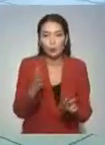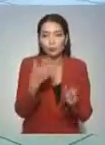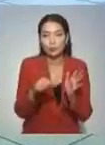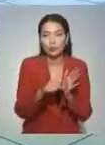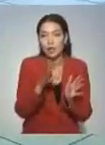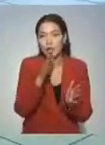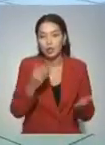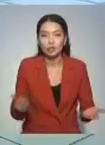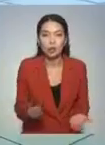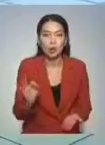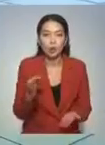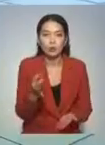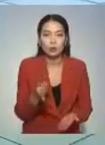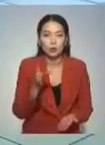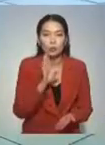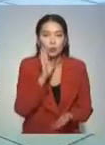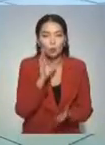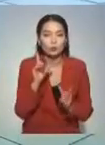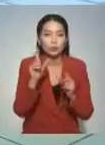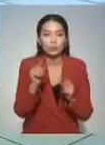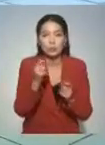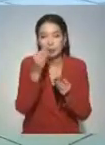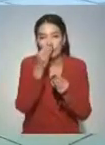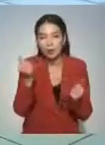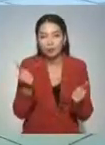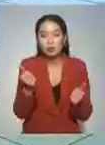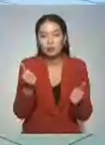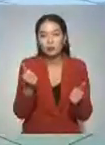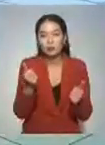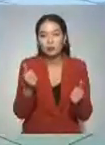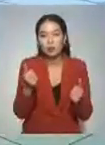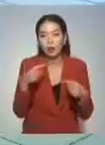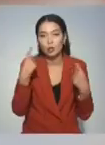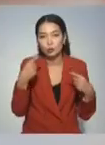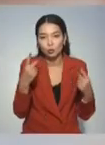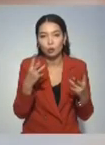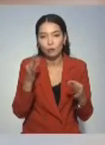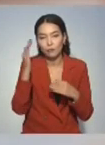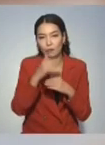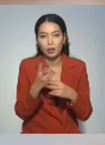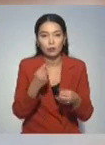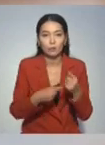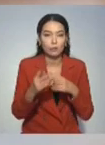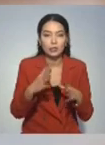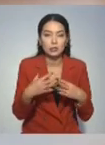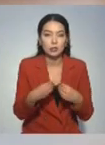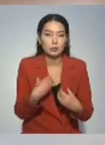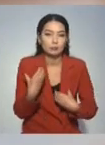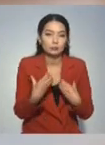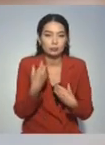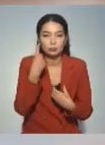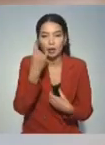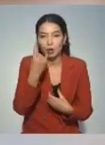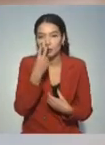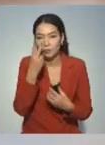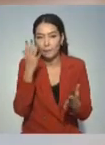56-летний житель Осакаровского района утром отправился за пропавшим скотом, но к вечеру не вернулся. Семья забила тревогу. За окном была